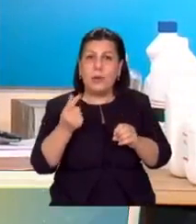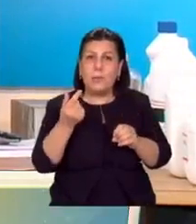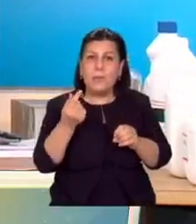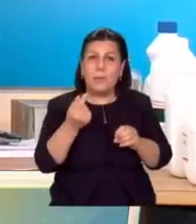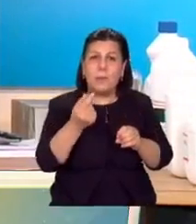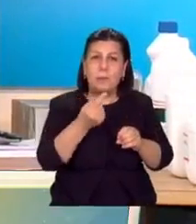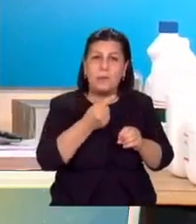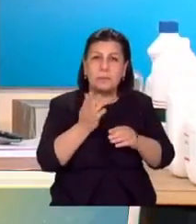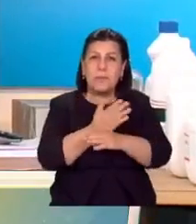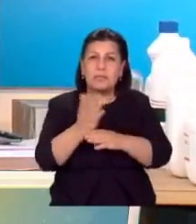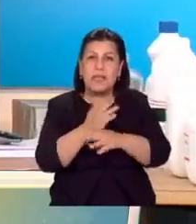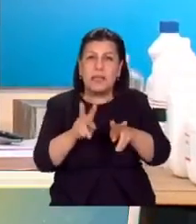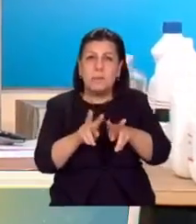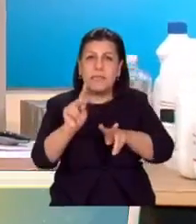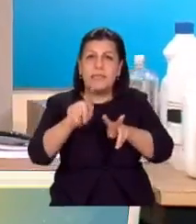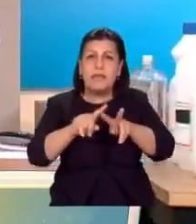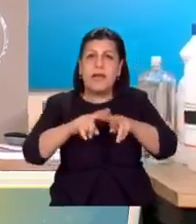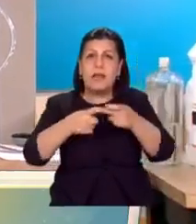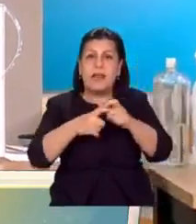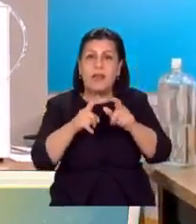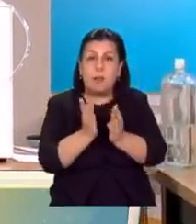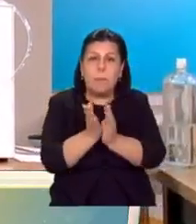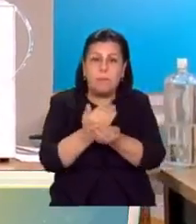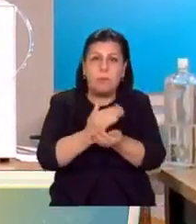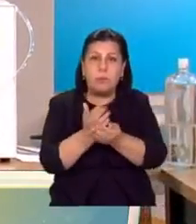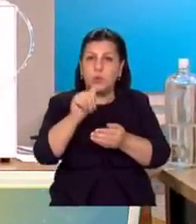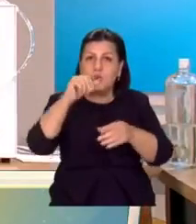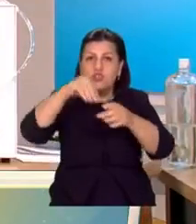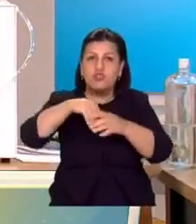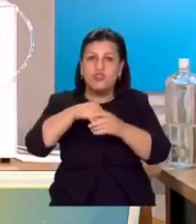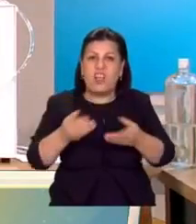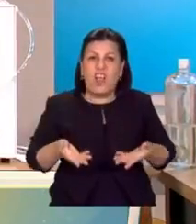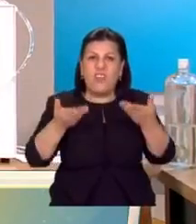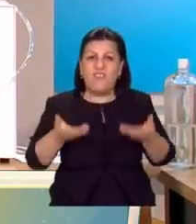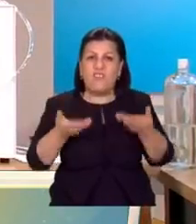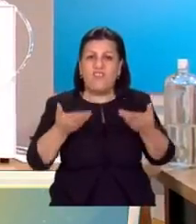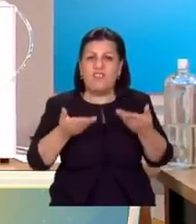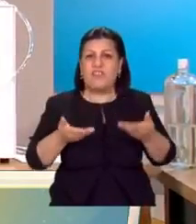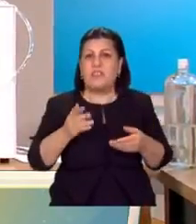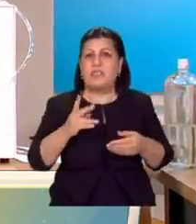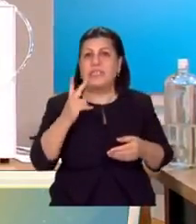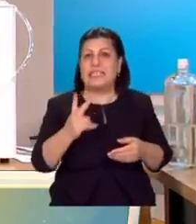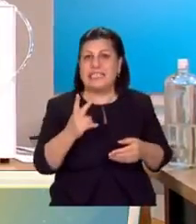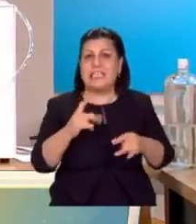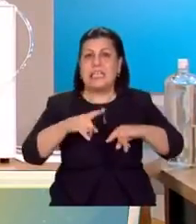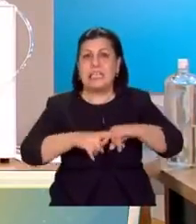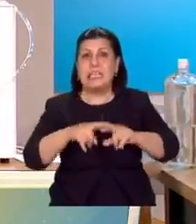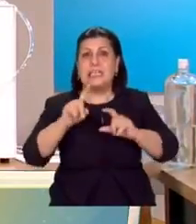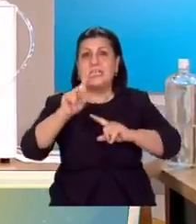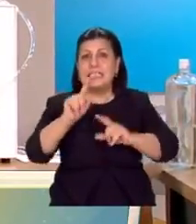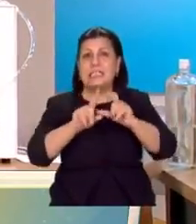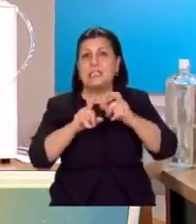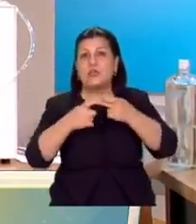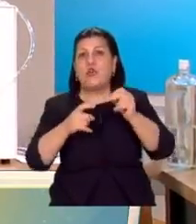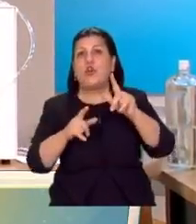mineralleri parça alıyorsunuz şimdi su suyun içinde bir molekül var bildiğimizi mh2o Yani iki hidrojen var